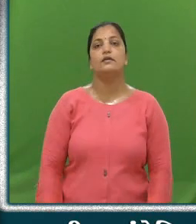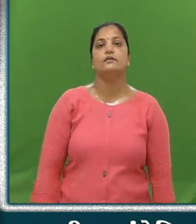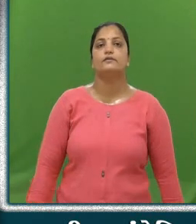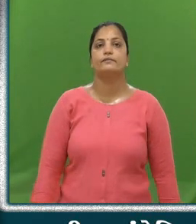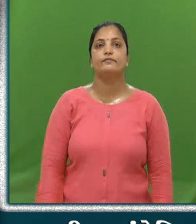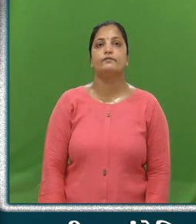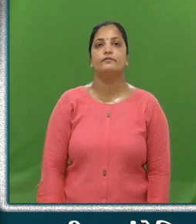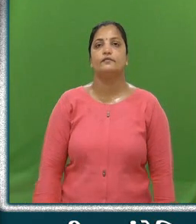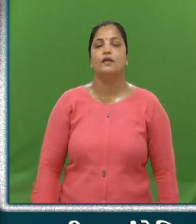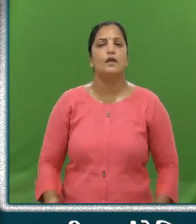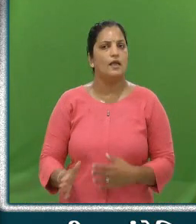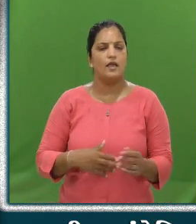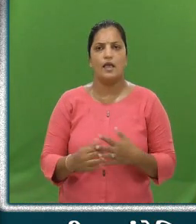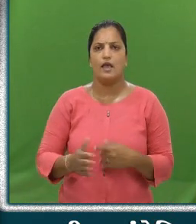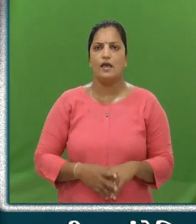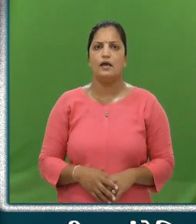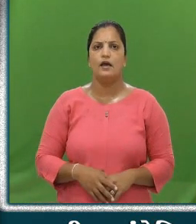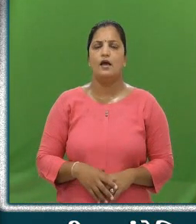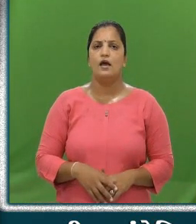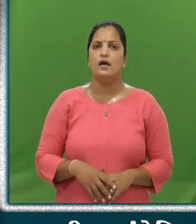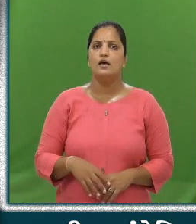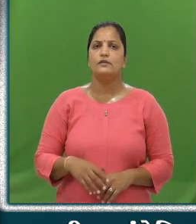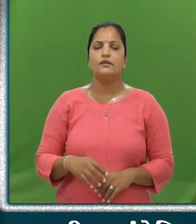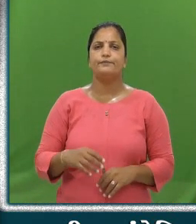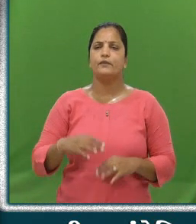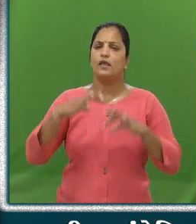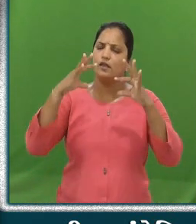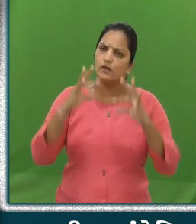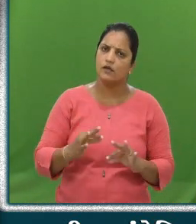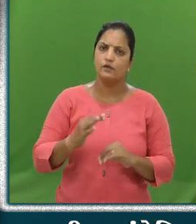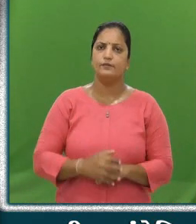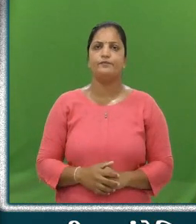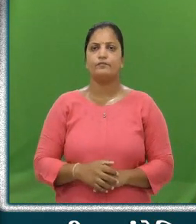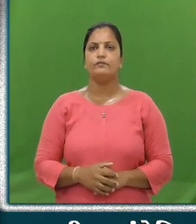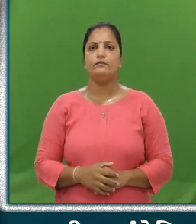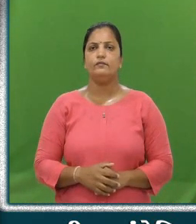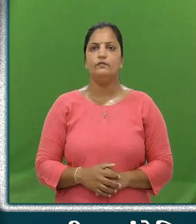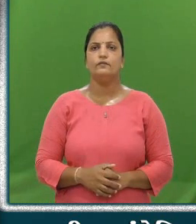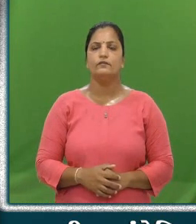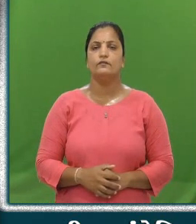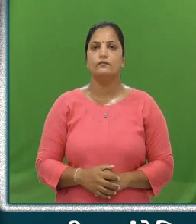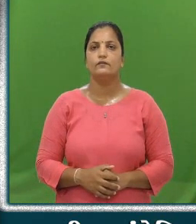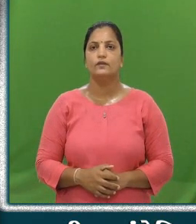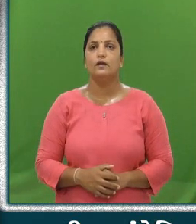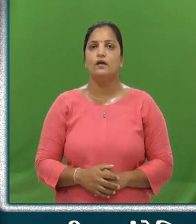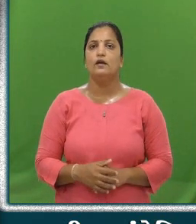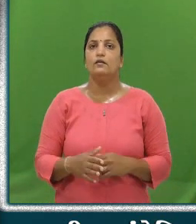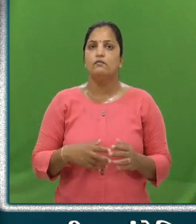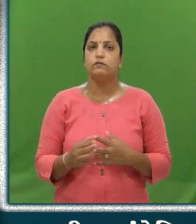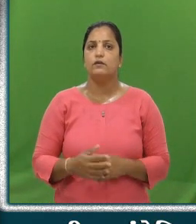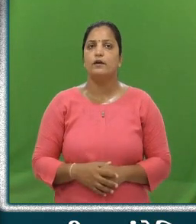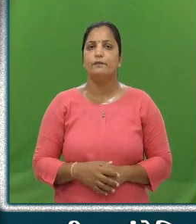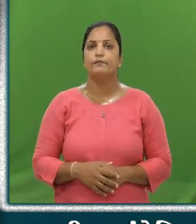આવે છે. તો જ્યારે આ લિંગ નિશ્ચયની ઘટના થતી હોય છે ત્યારે તેની અંદર ભાગ લેતા જે સજીવો હોય